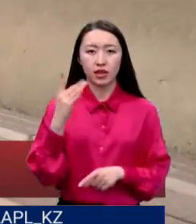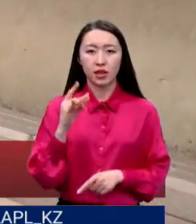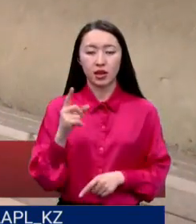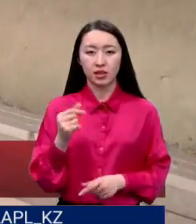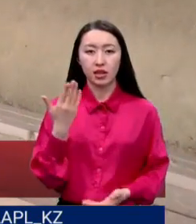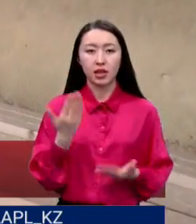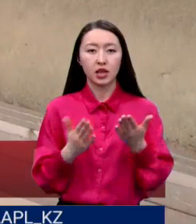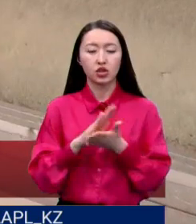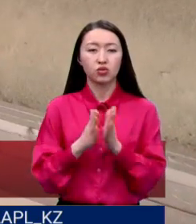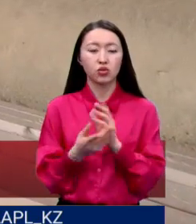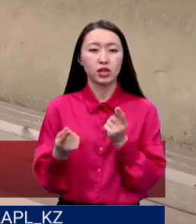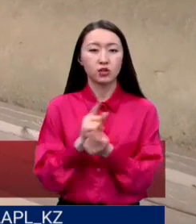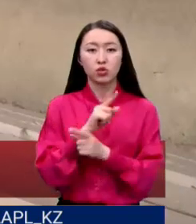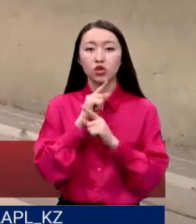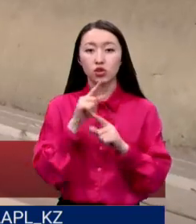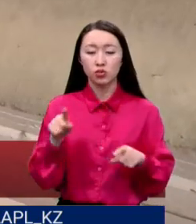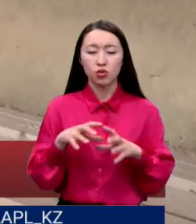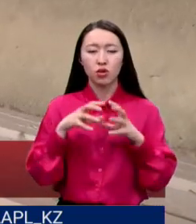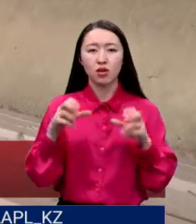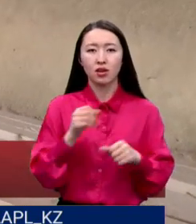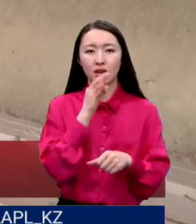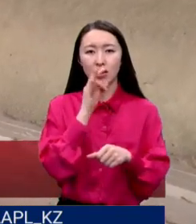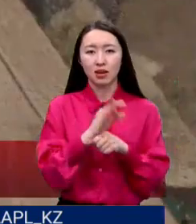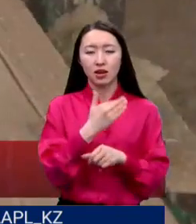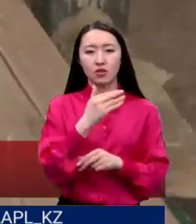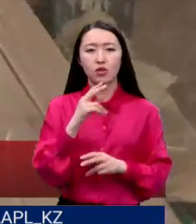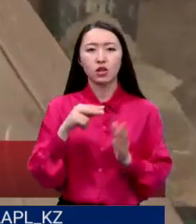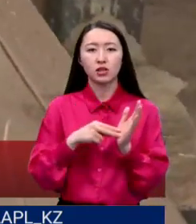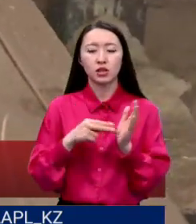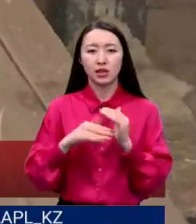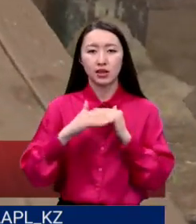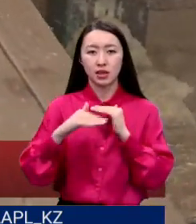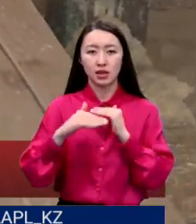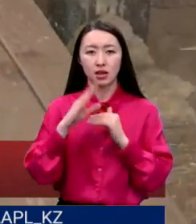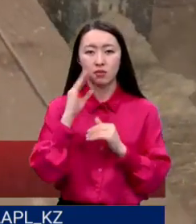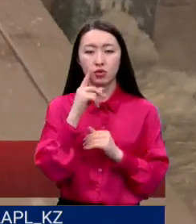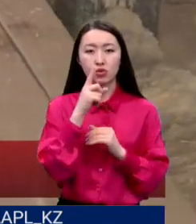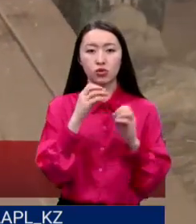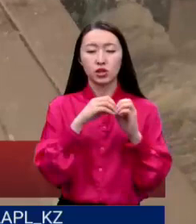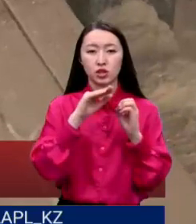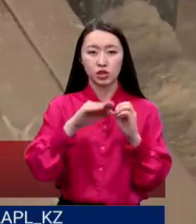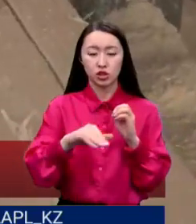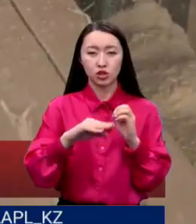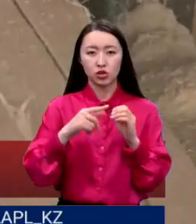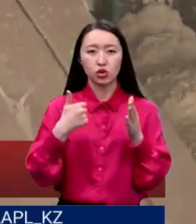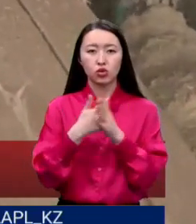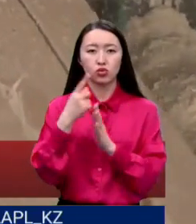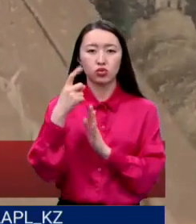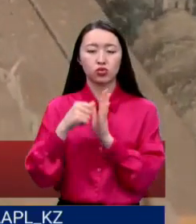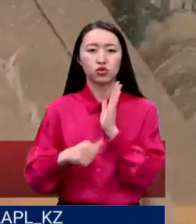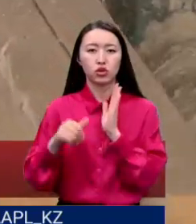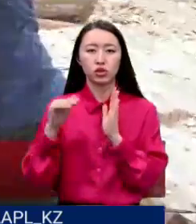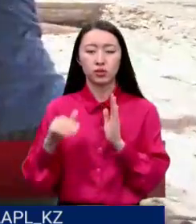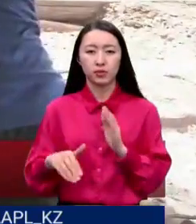Если ситуация не изменится, владельцы пилорам прогнозируют рост цены на доску со 110 тысяч тенге до 160.